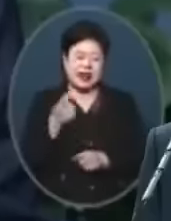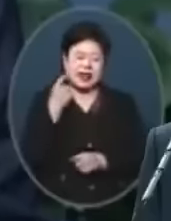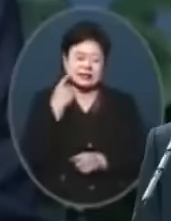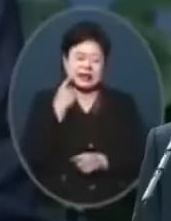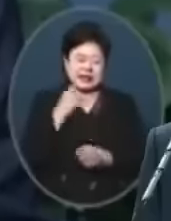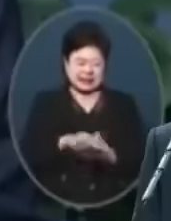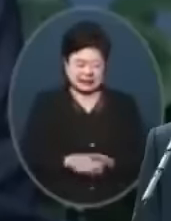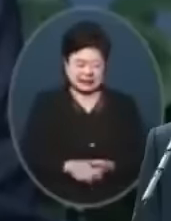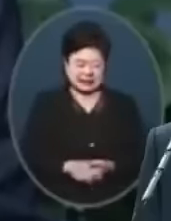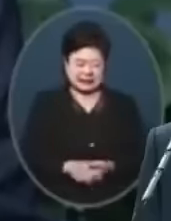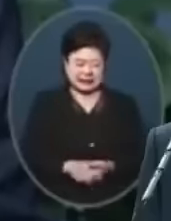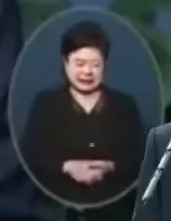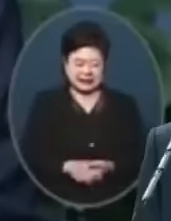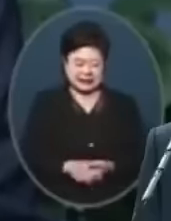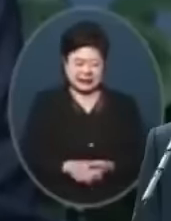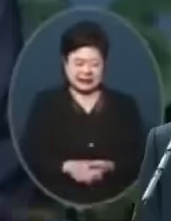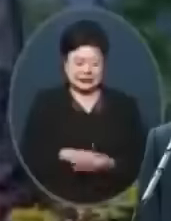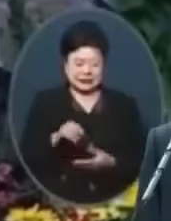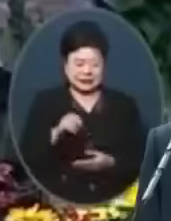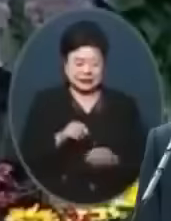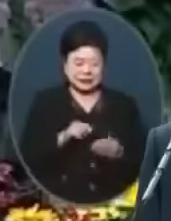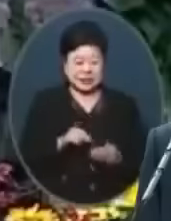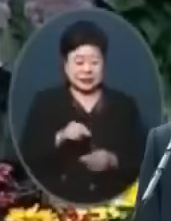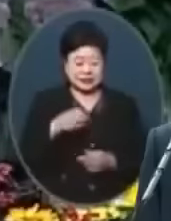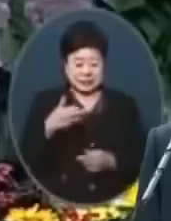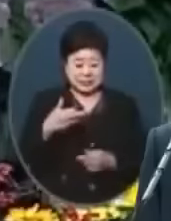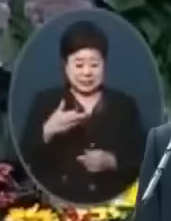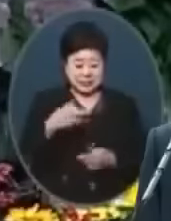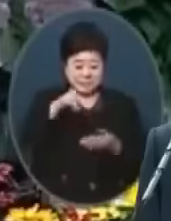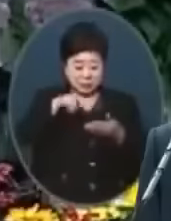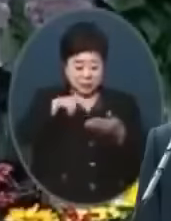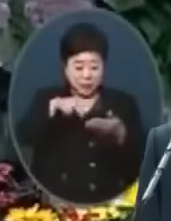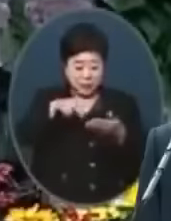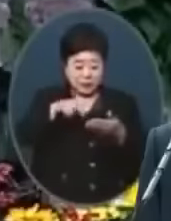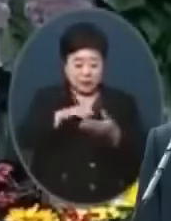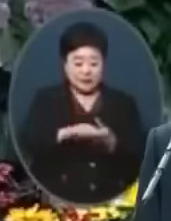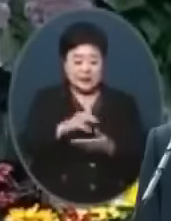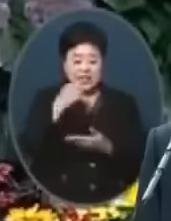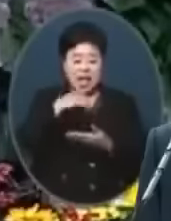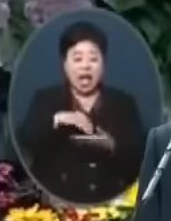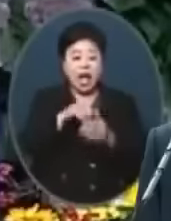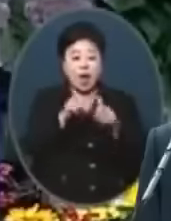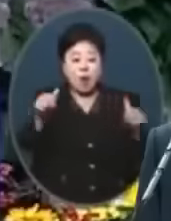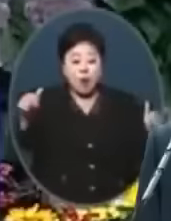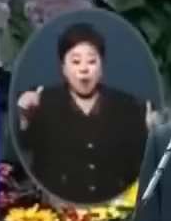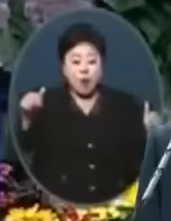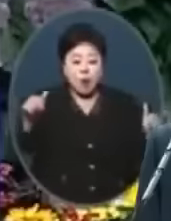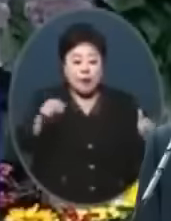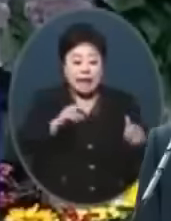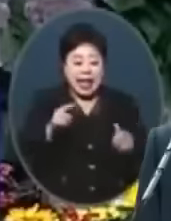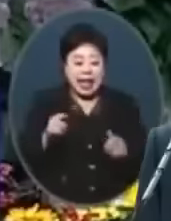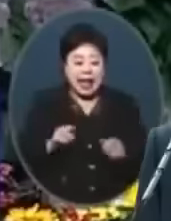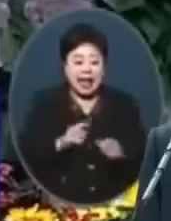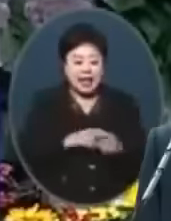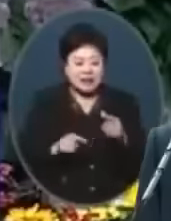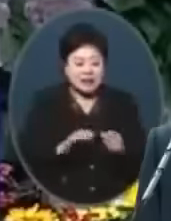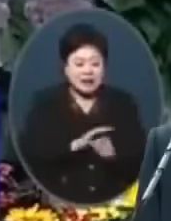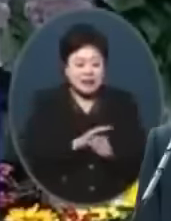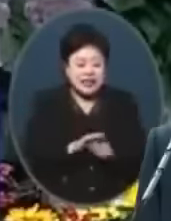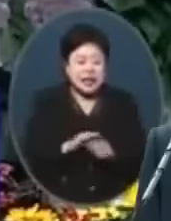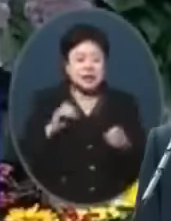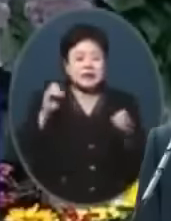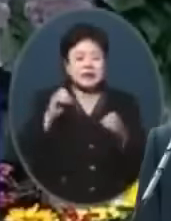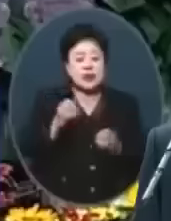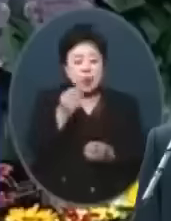사랑이 아닙니다. 창세기 29장 18절로 20절에 야곱이 라헬을 더 사랑하므로 대답하되